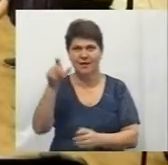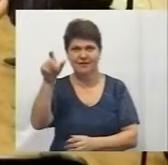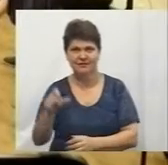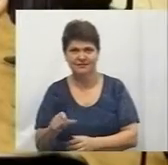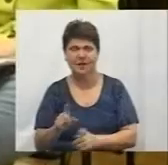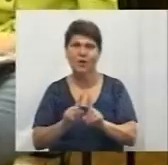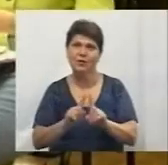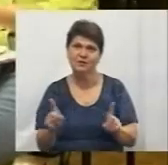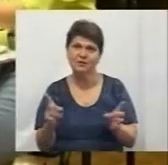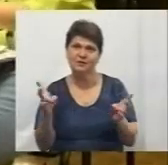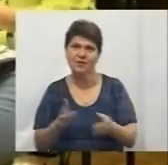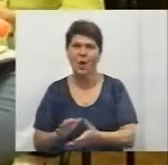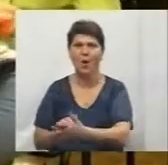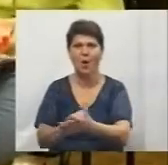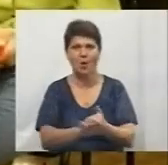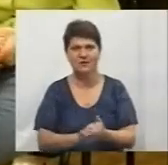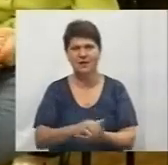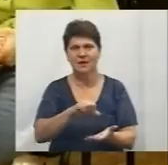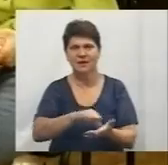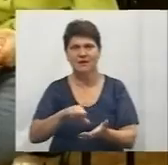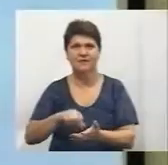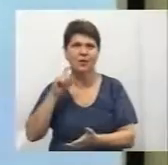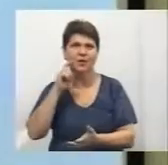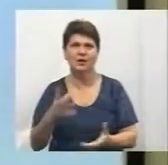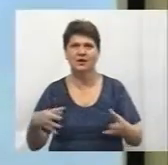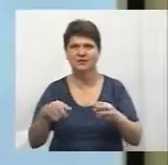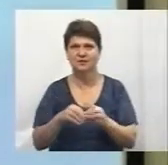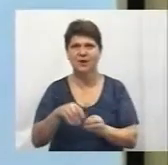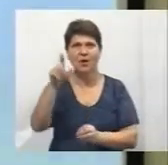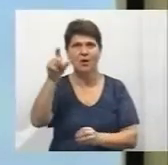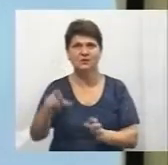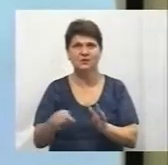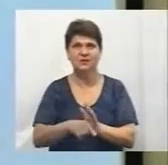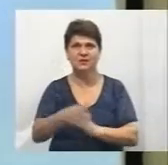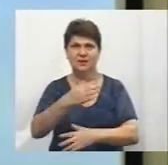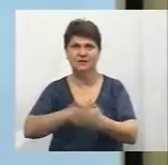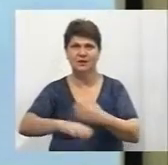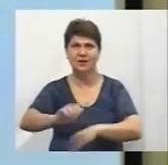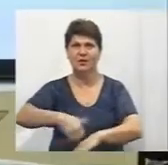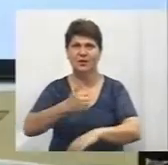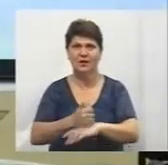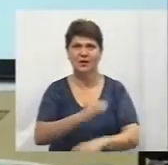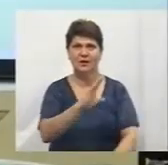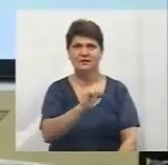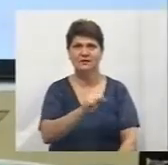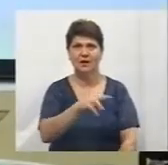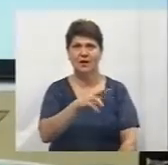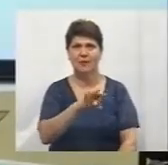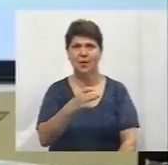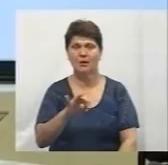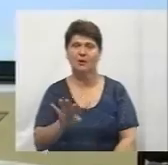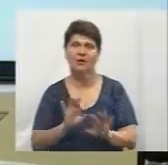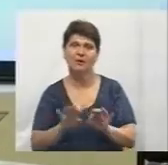особливими потребами зорганізували представники Української спілки осіб з інвалідністю. Її очільниця Олеся Самойленко розповідає,